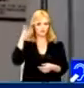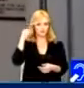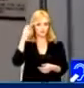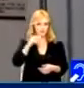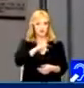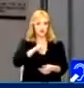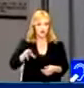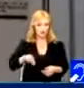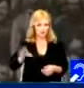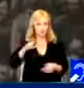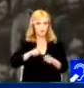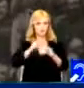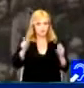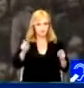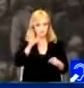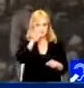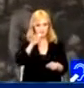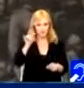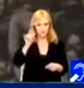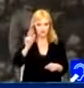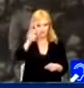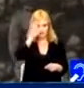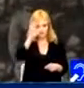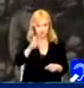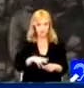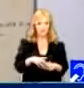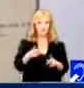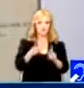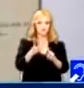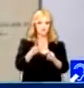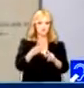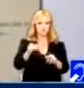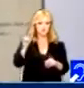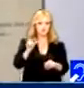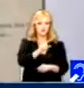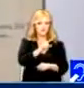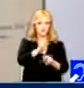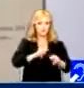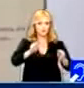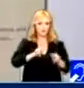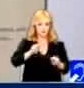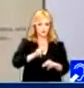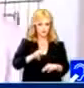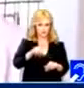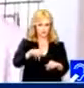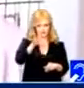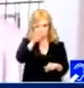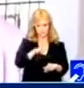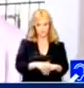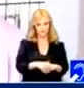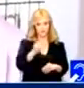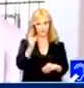lângă Cahul, aceasta va fi deschisă la Chișinău, la Universitatea de Stat și Universitatea Pedagogică Ion Creangă. Pentru universitate este un lucru excepțional,